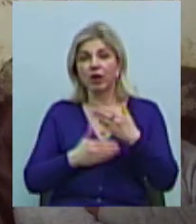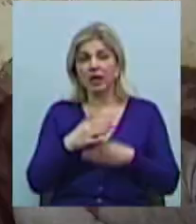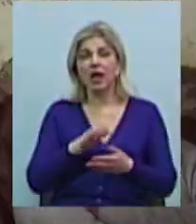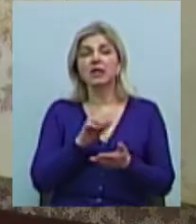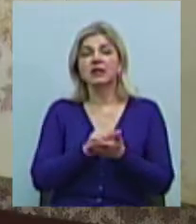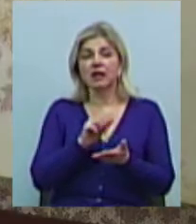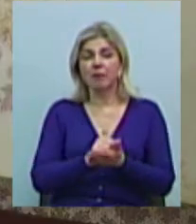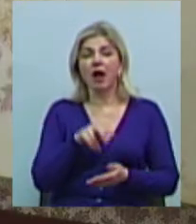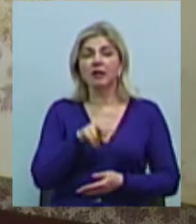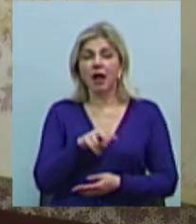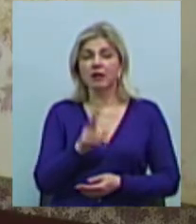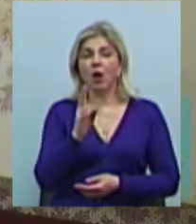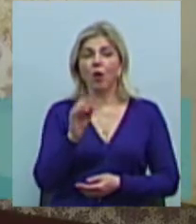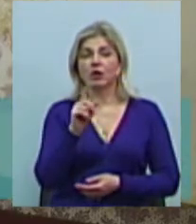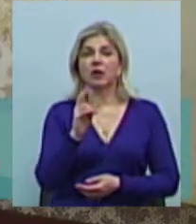Казакова.